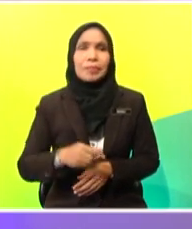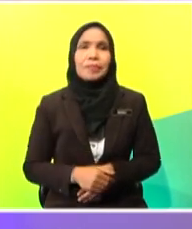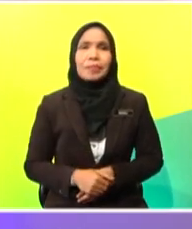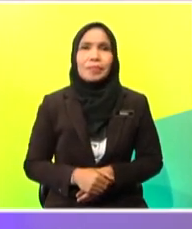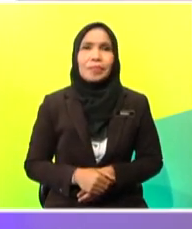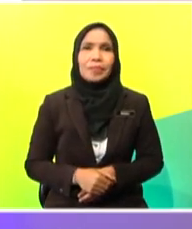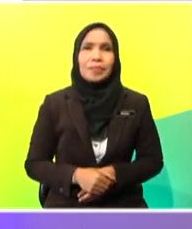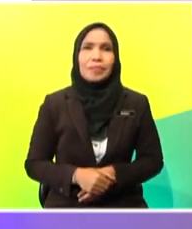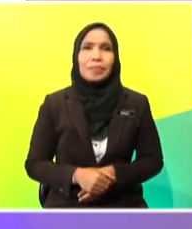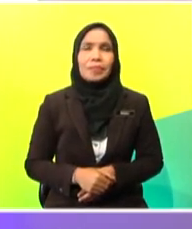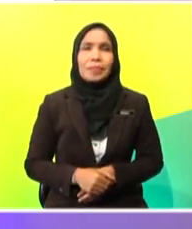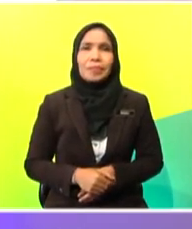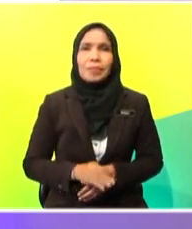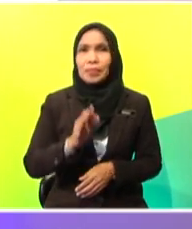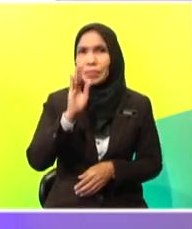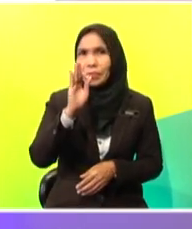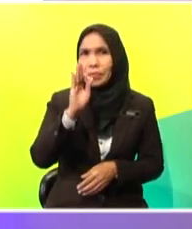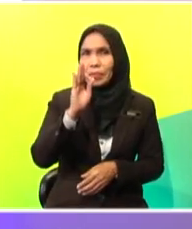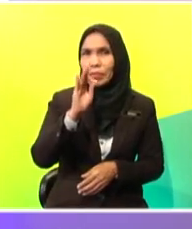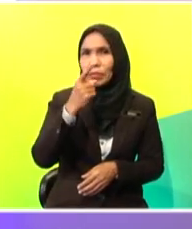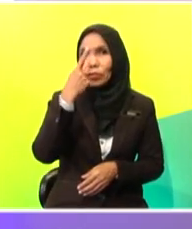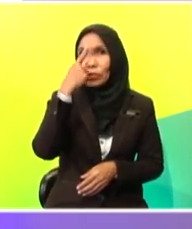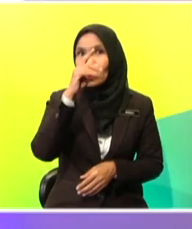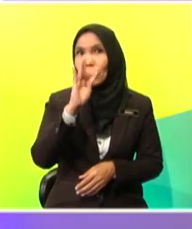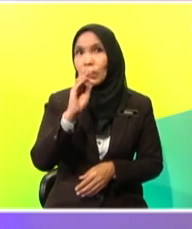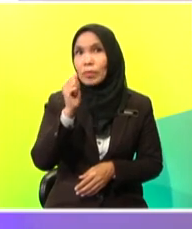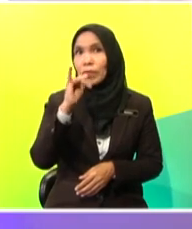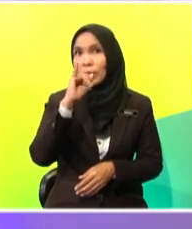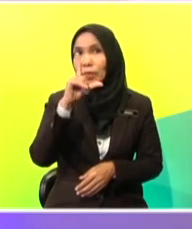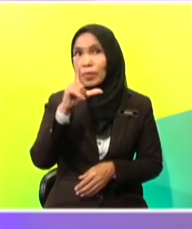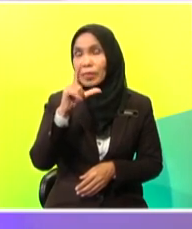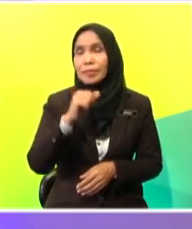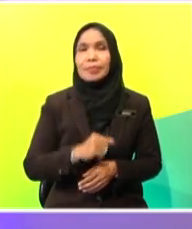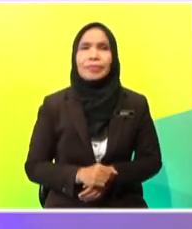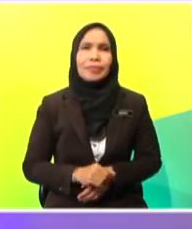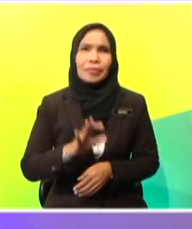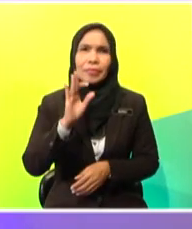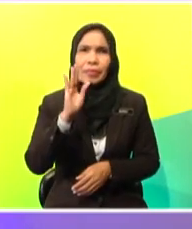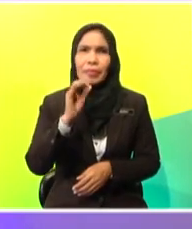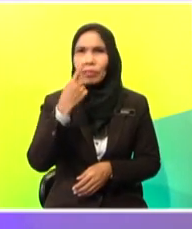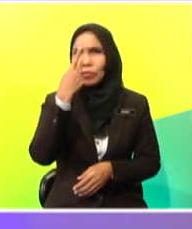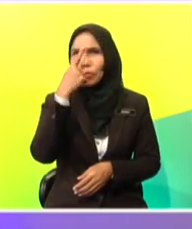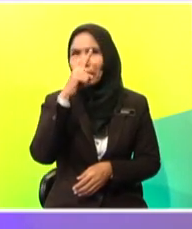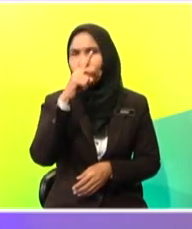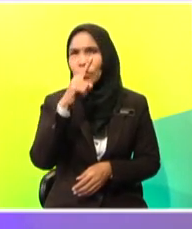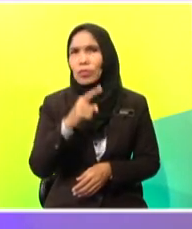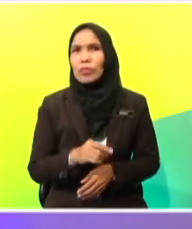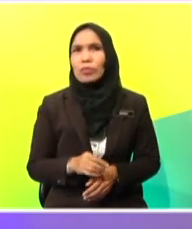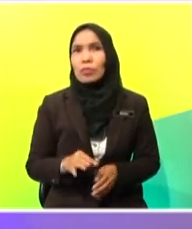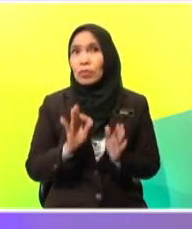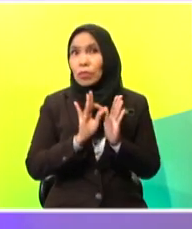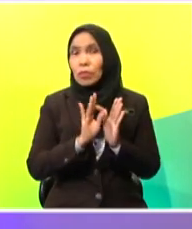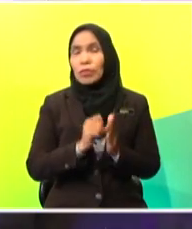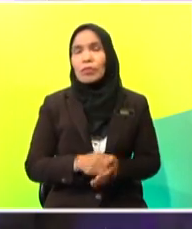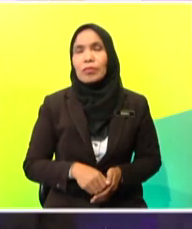hahaha untuk file-file untuk foto-foto eh